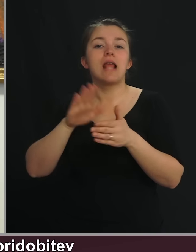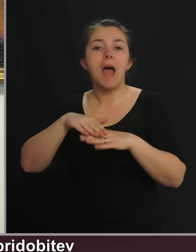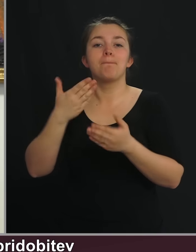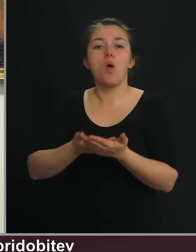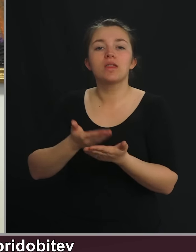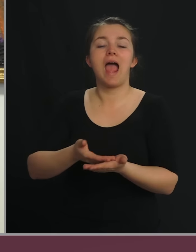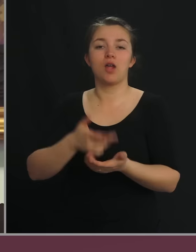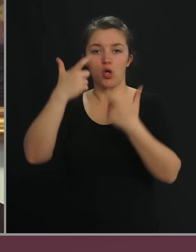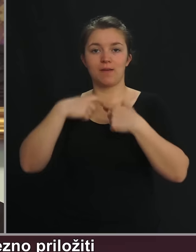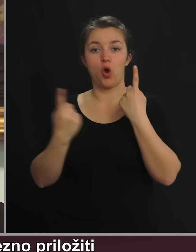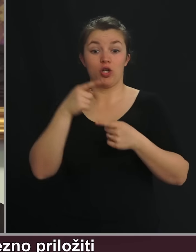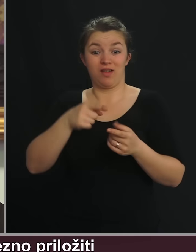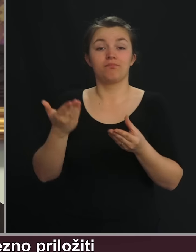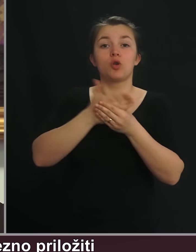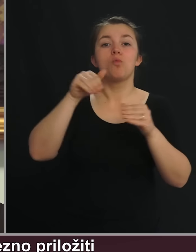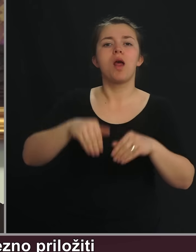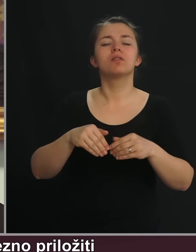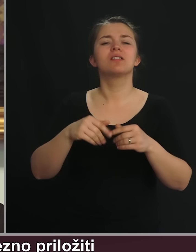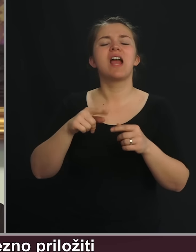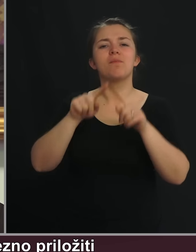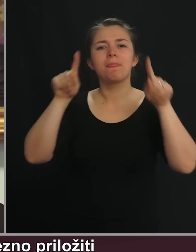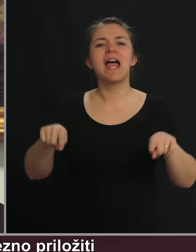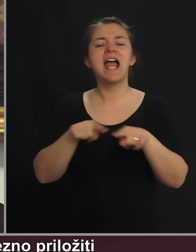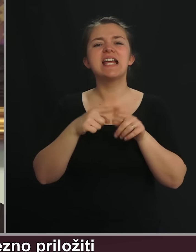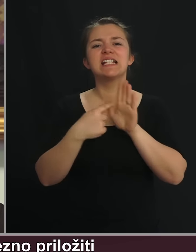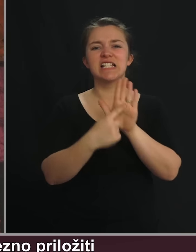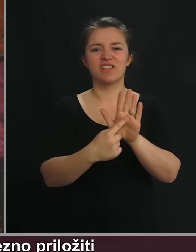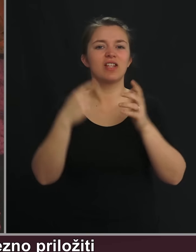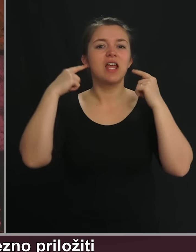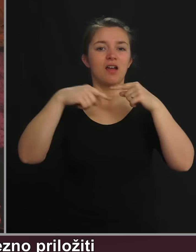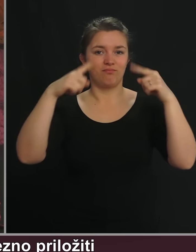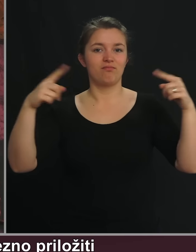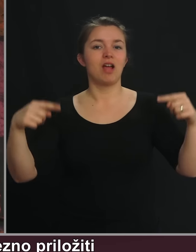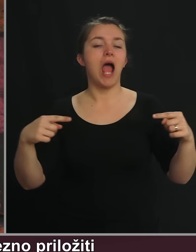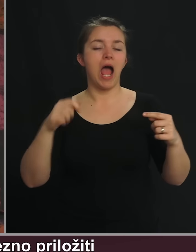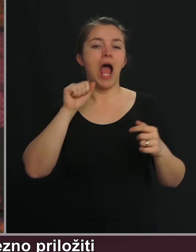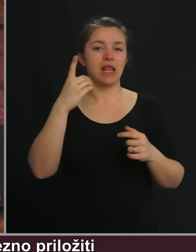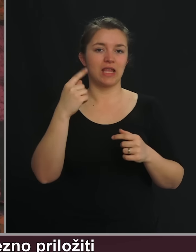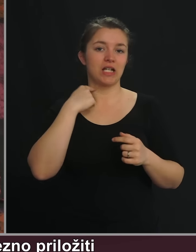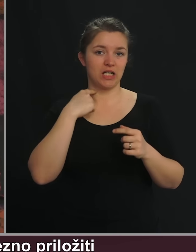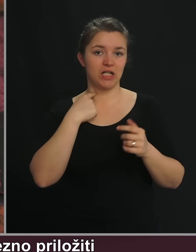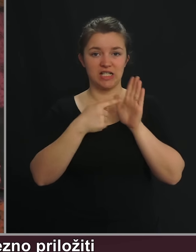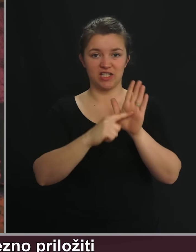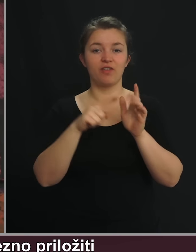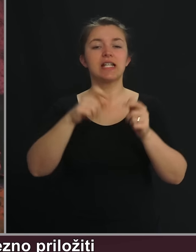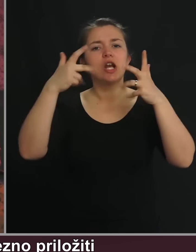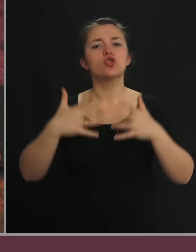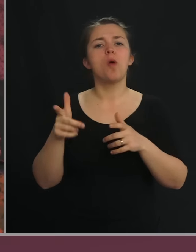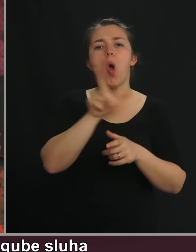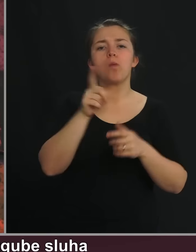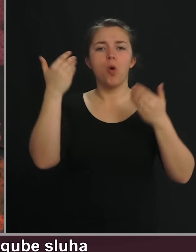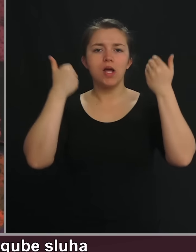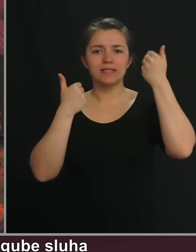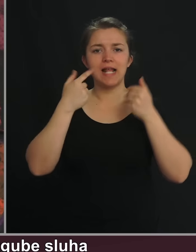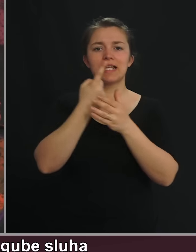podlagi osebnih okoliščin. K tem vlogam je pa treba obvezno priložiti izvid testiranja sluha po metodi ADG, audiogram,